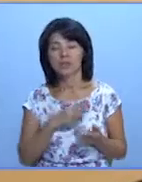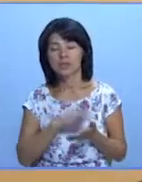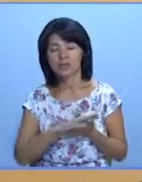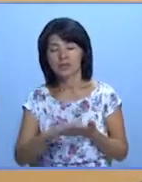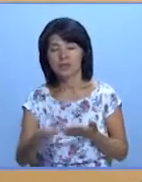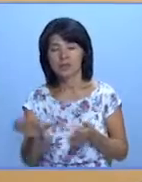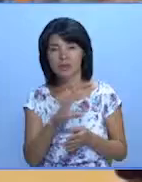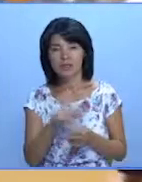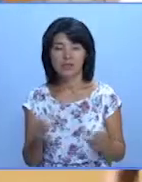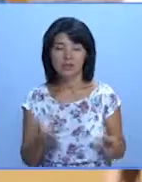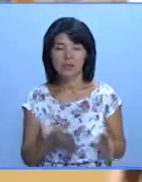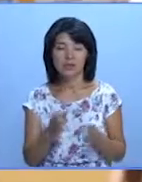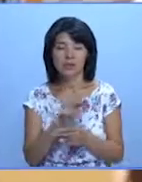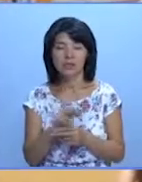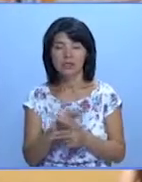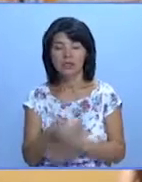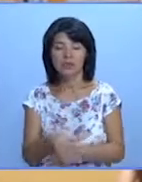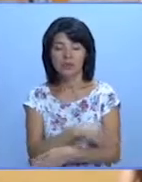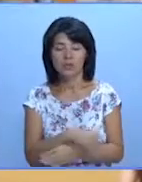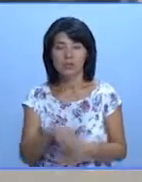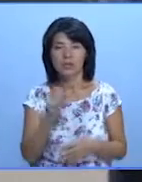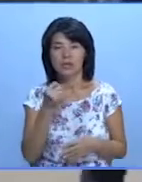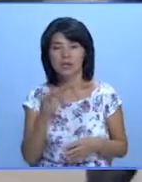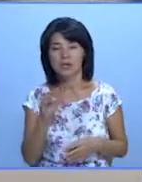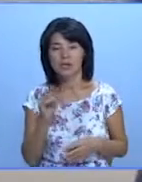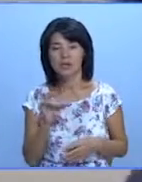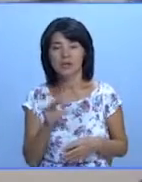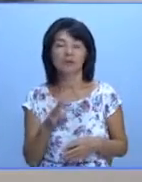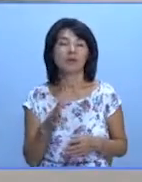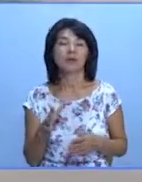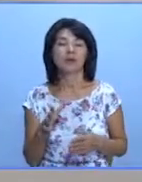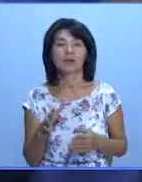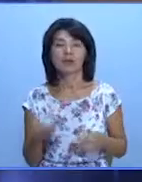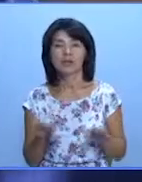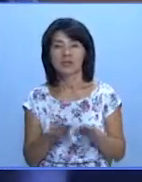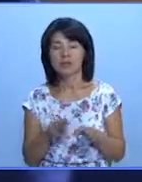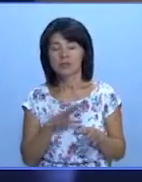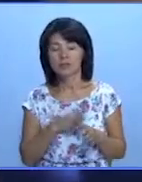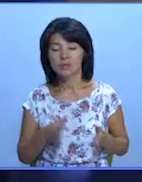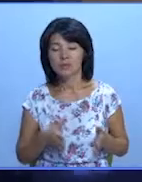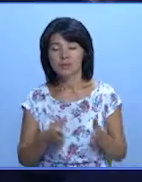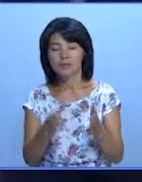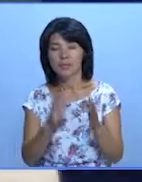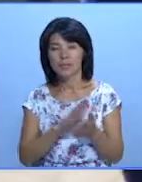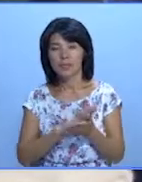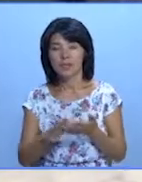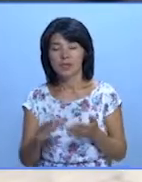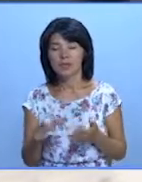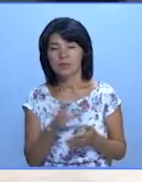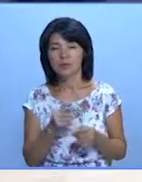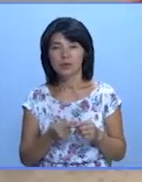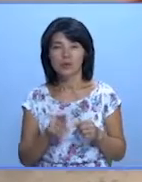алаңы орнатылған. Ал Айман көшесі 46 және 48 мекенжайдағы үйлердің ауласында да өтпе жолдарға асфальт төселіп, балалар алаңы